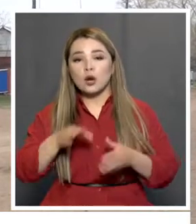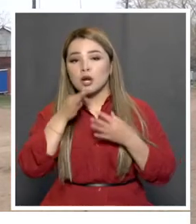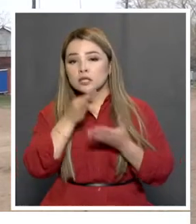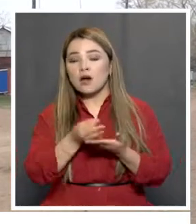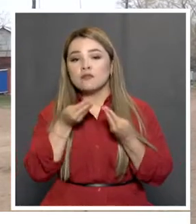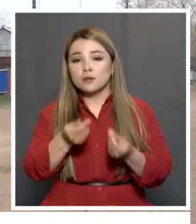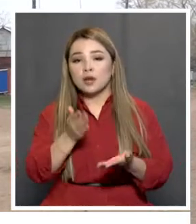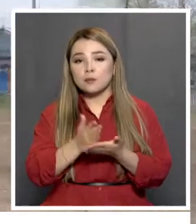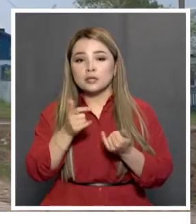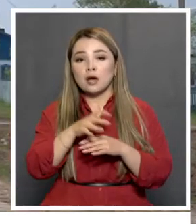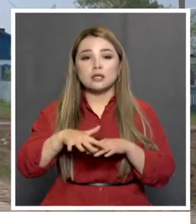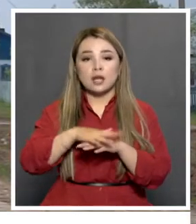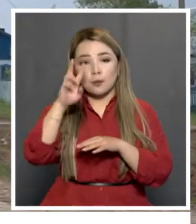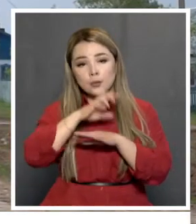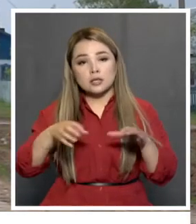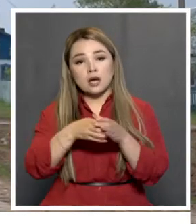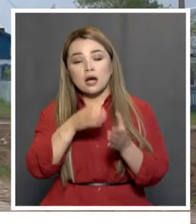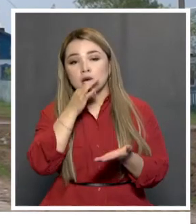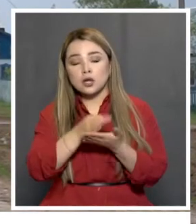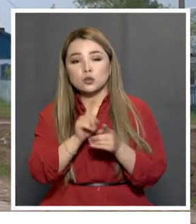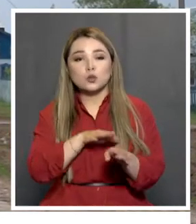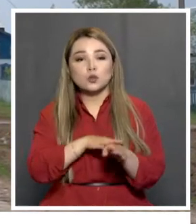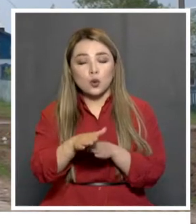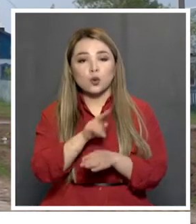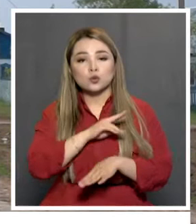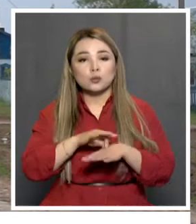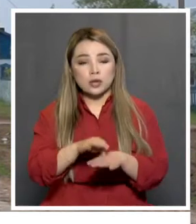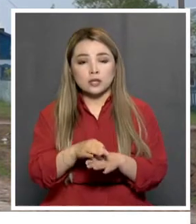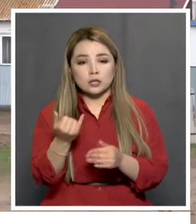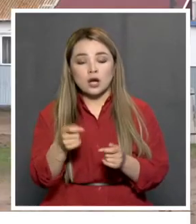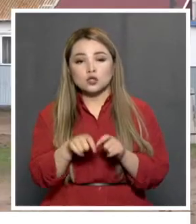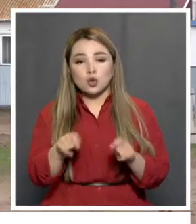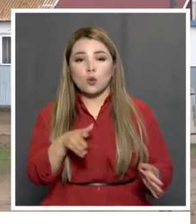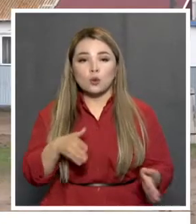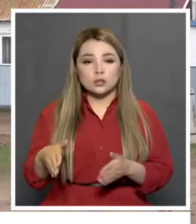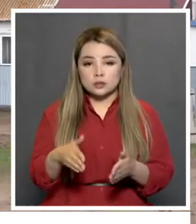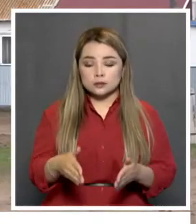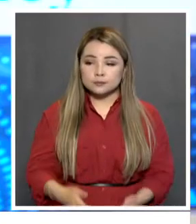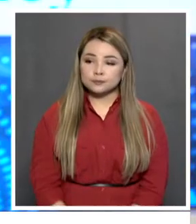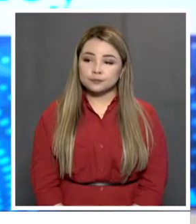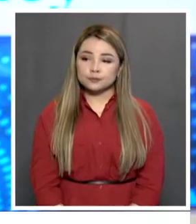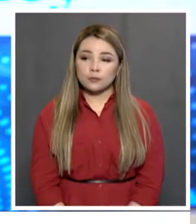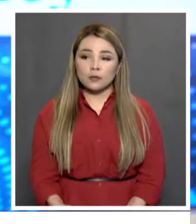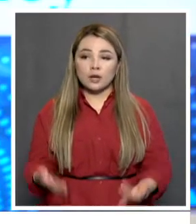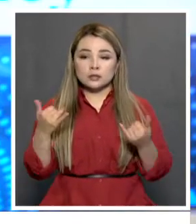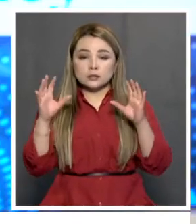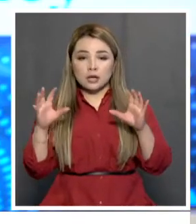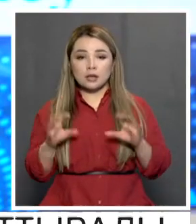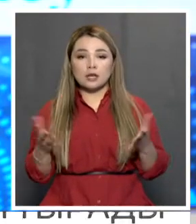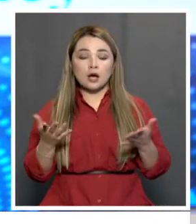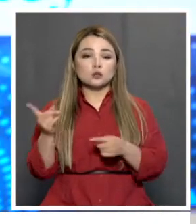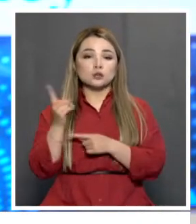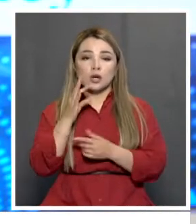Бұл халық үніне құлақ асатын мемлекет концепциясын толық жүзеге асыруға жол ашады. Осы заңнан қандай нәтиже күтеміз?